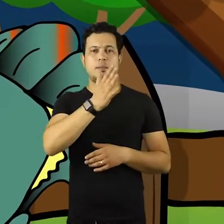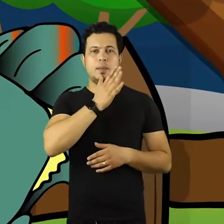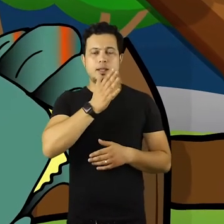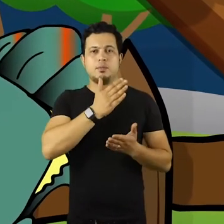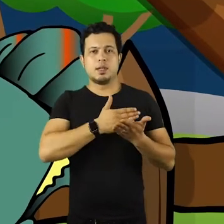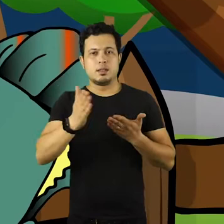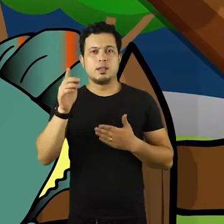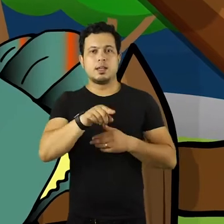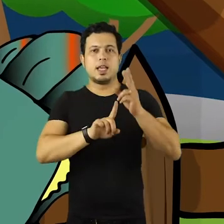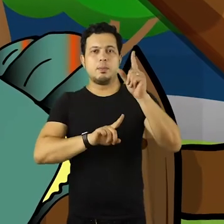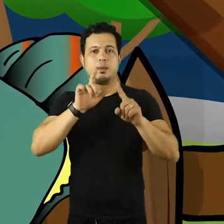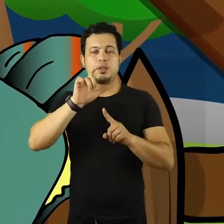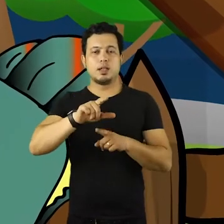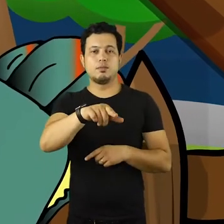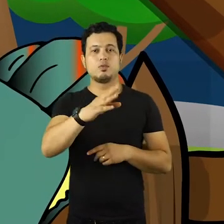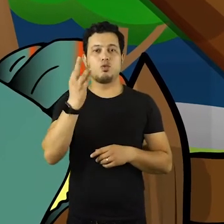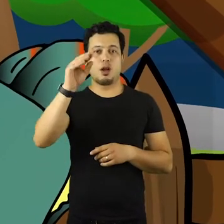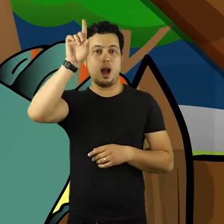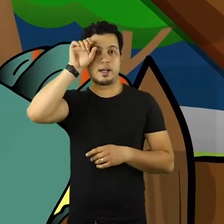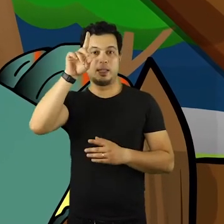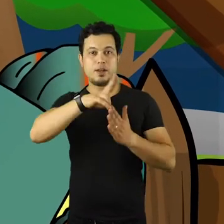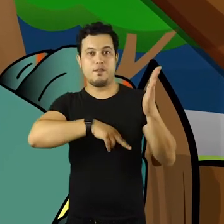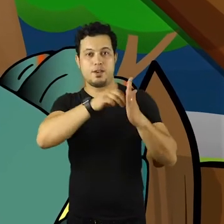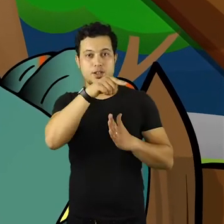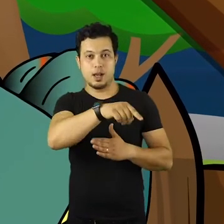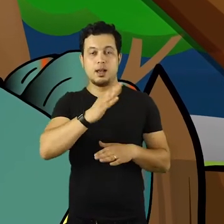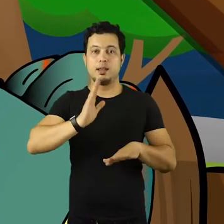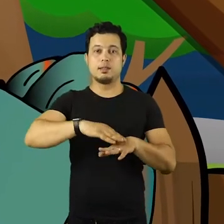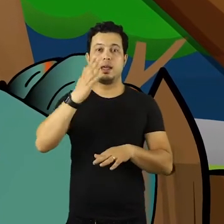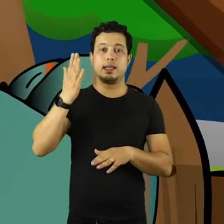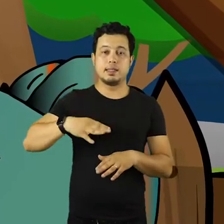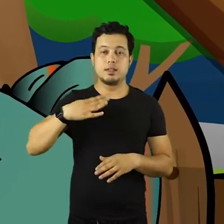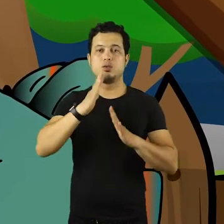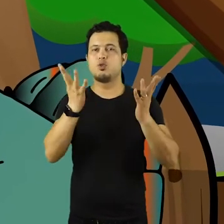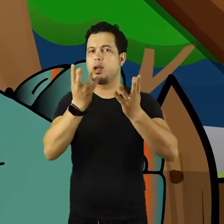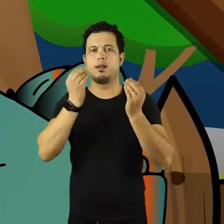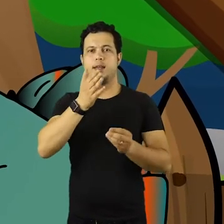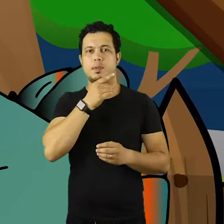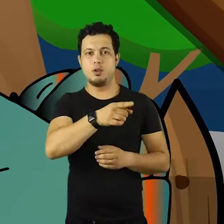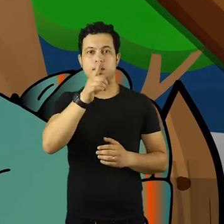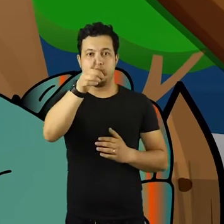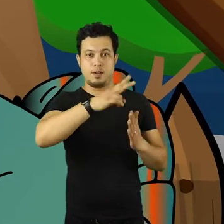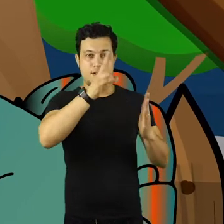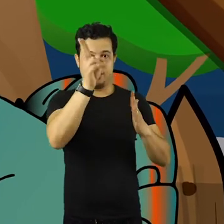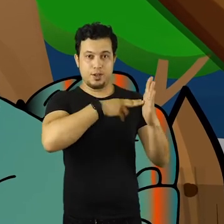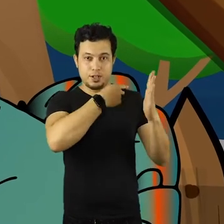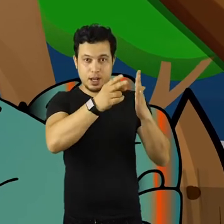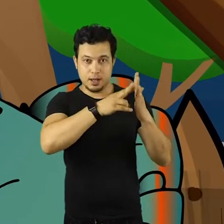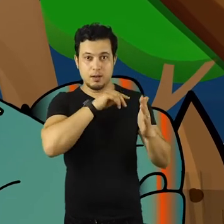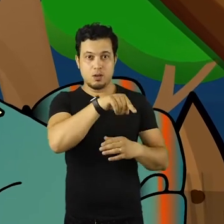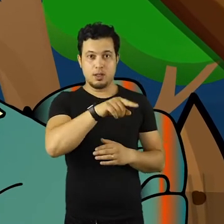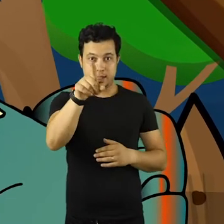fırçası çok akıllı ve ne istediğini bilen bir fırçadır. O fırçayla ne resim çizilse o